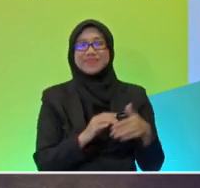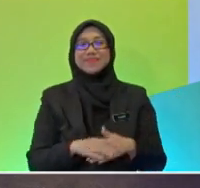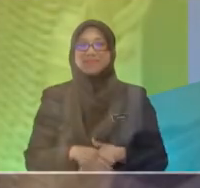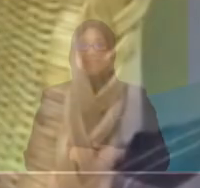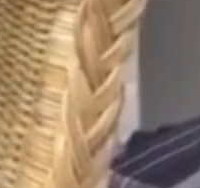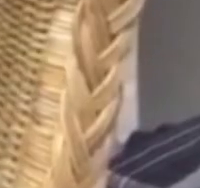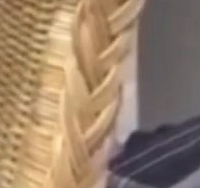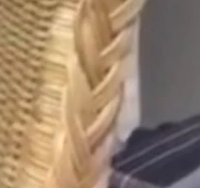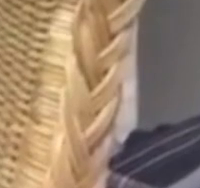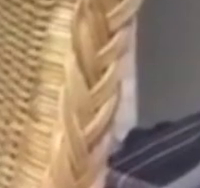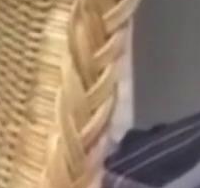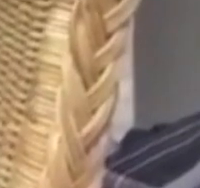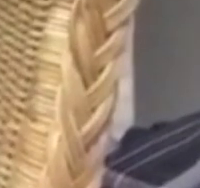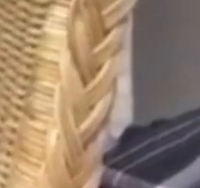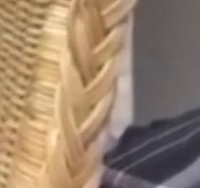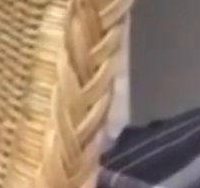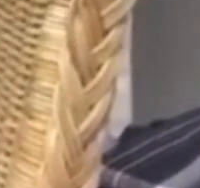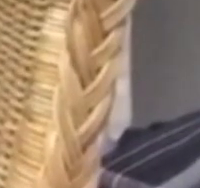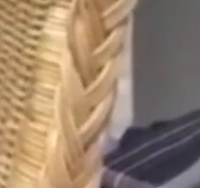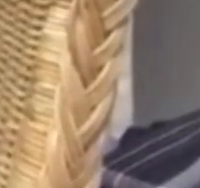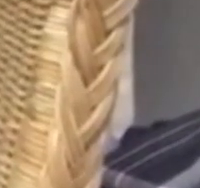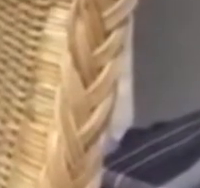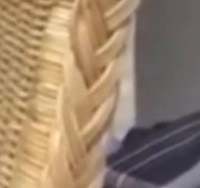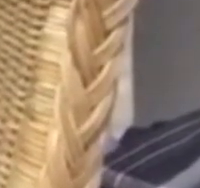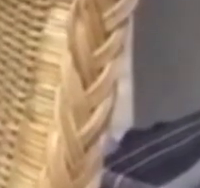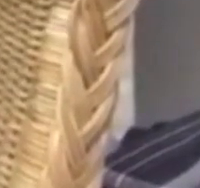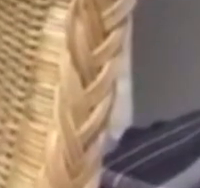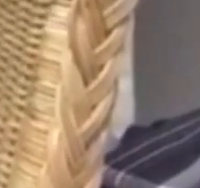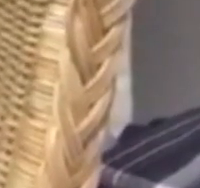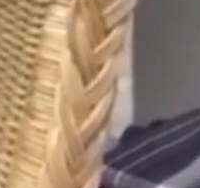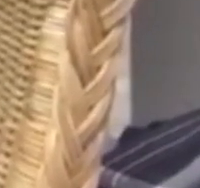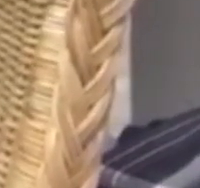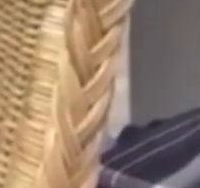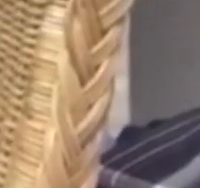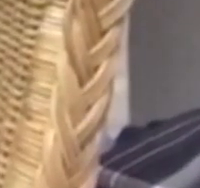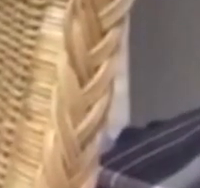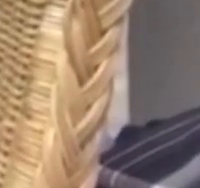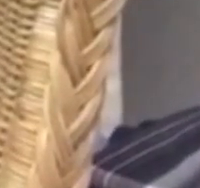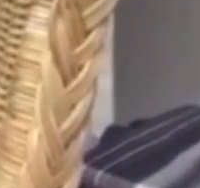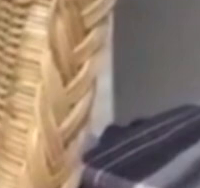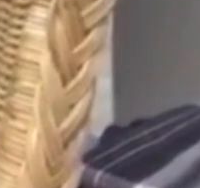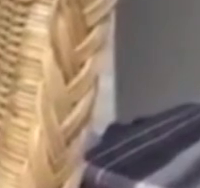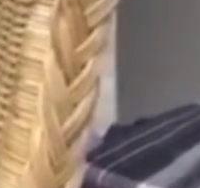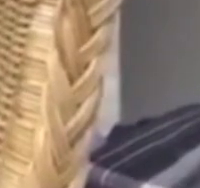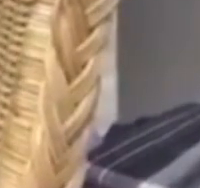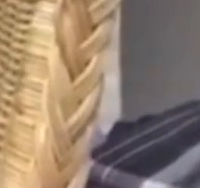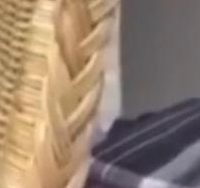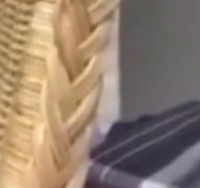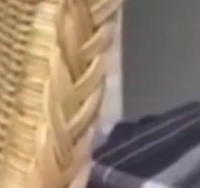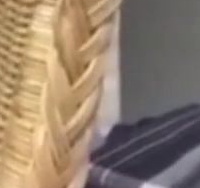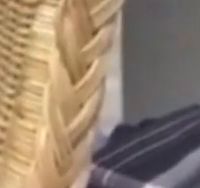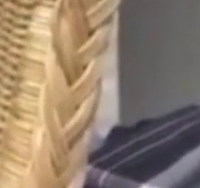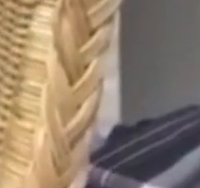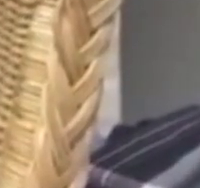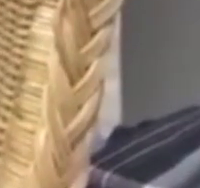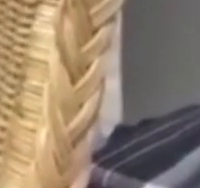Assalamualaikum kawan-kawan saya aja Humaira Ben di kamar Arifin dari SD Putra Jaya berisi 51